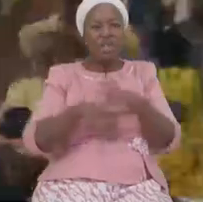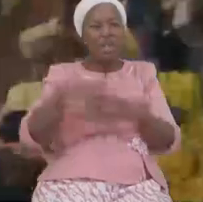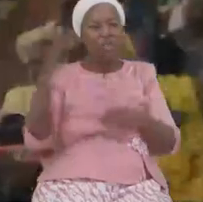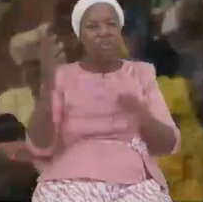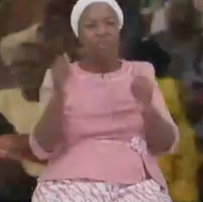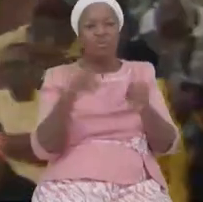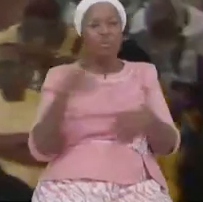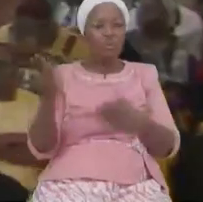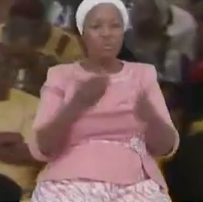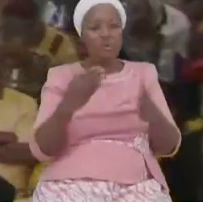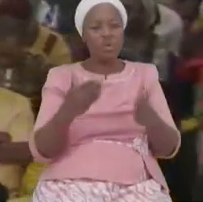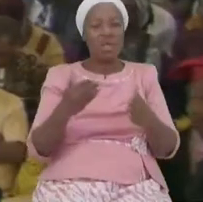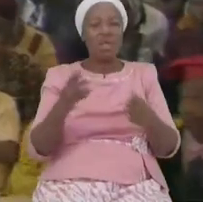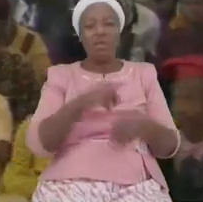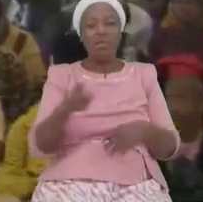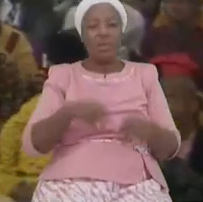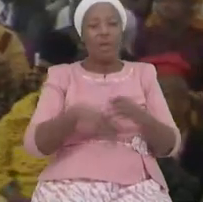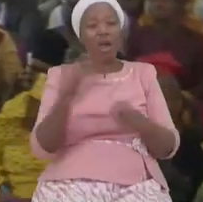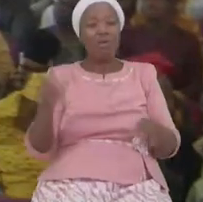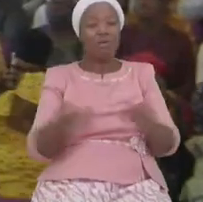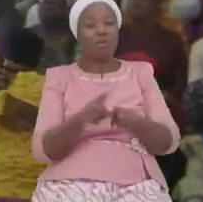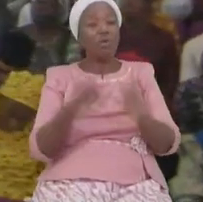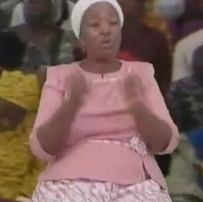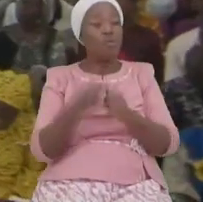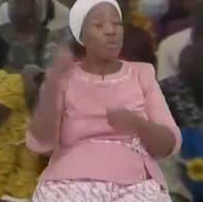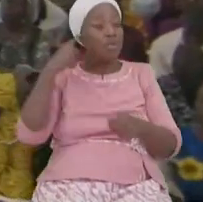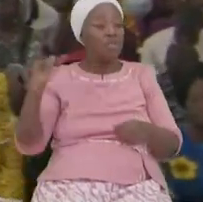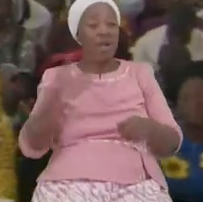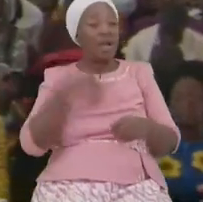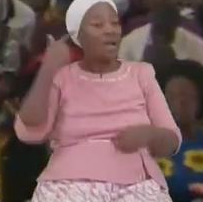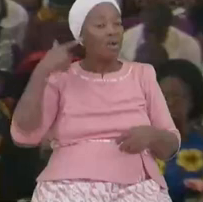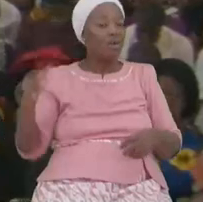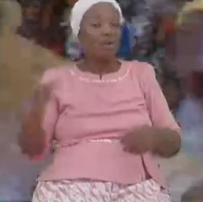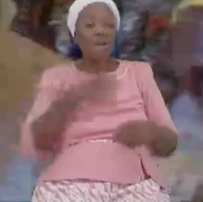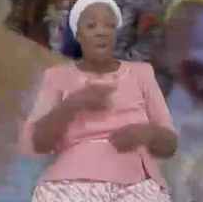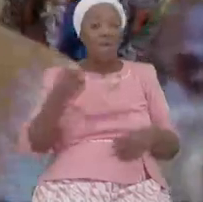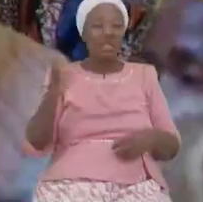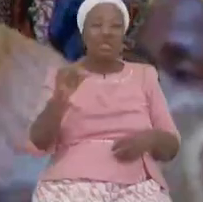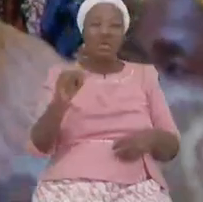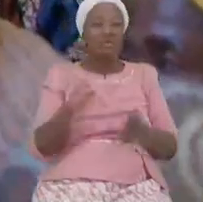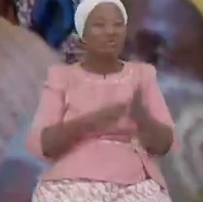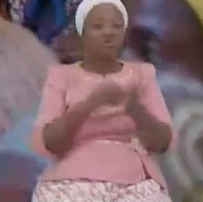l'argent et de l'or. Et nul ne chancela parmi ses tribus.